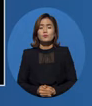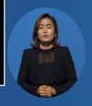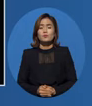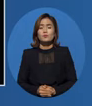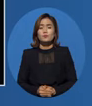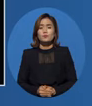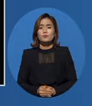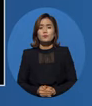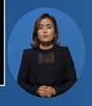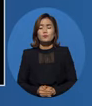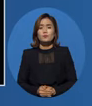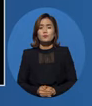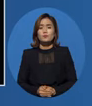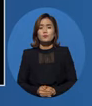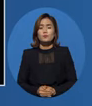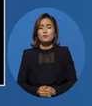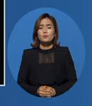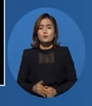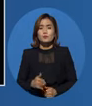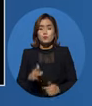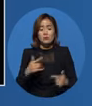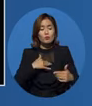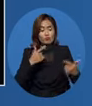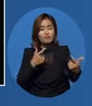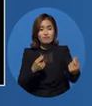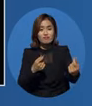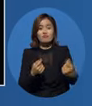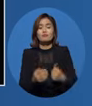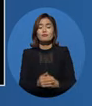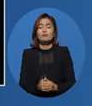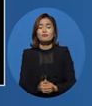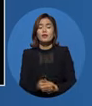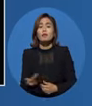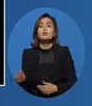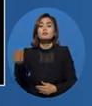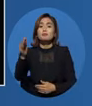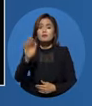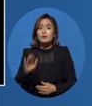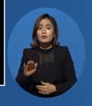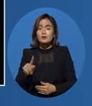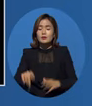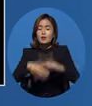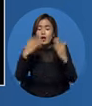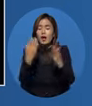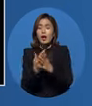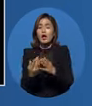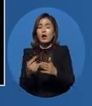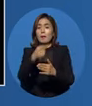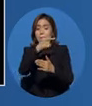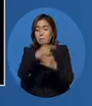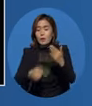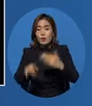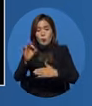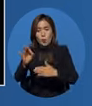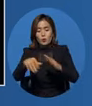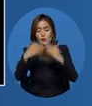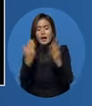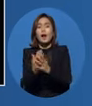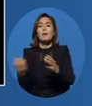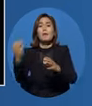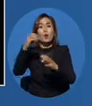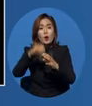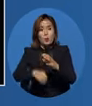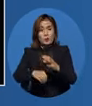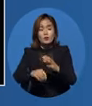어 져 반대하지 않습니다 아 그러나 그것을 포함해 손실보상 10 포함해서